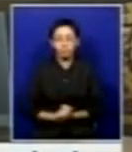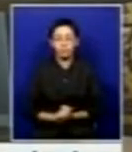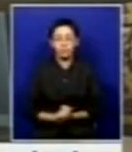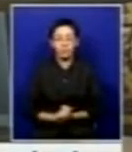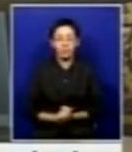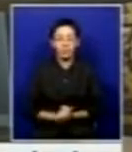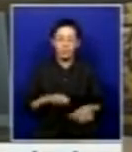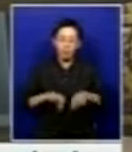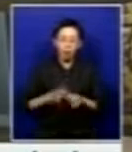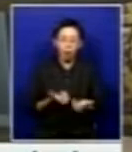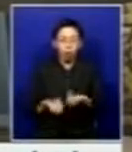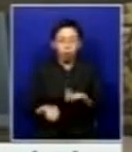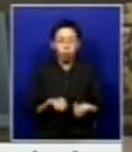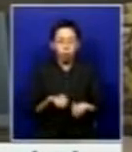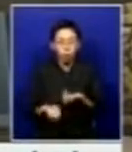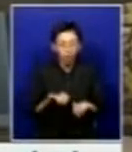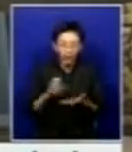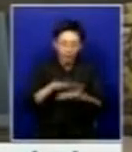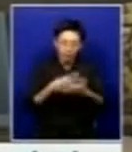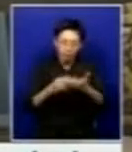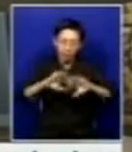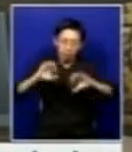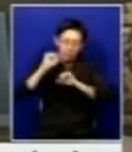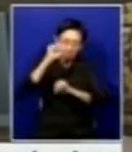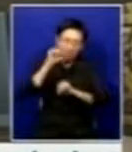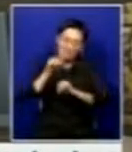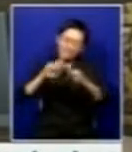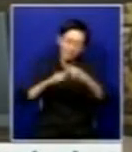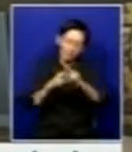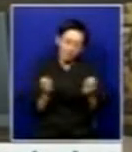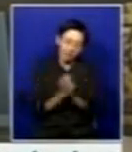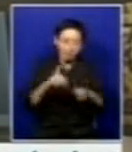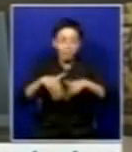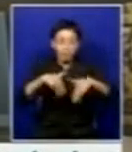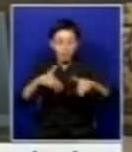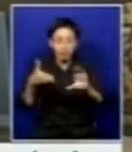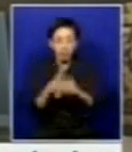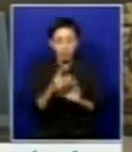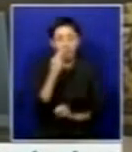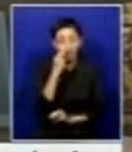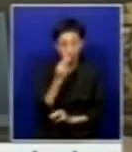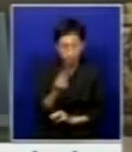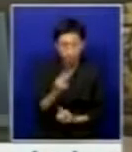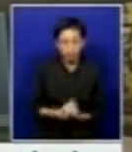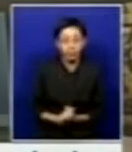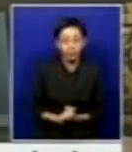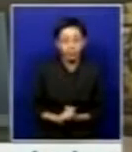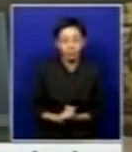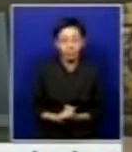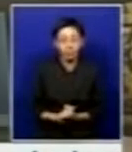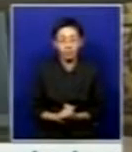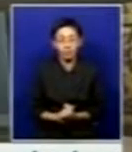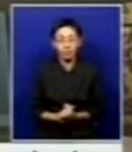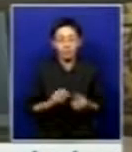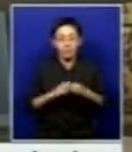บริหารผิดพลาดมาตรการของรัฐที่ใช้ผมขอสไลด์ต่อไปครับนี่ครับท่านท่านครับความ